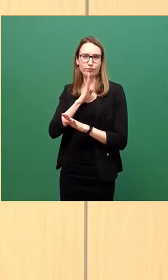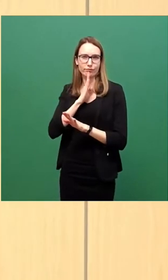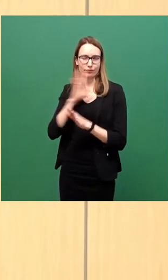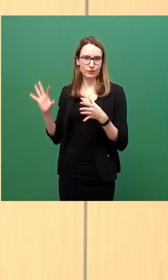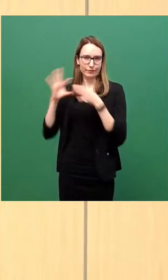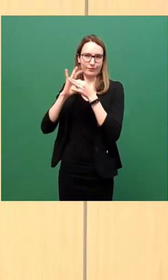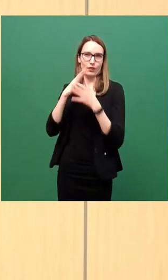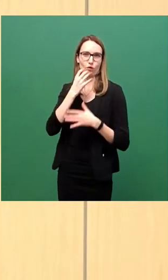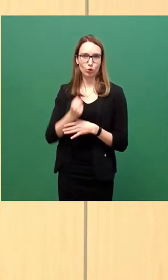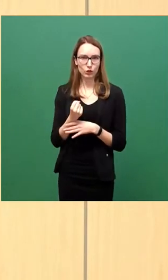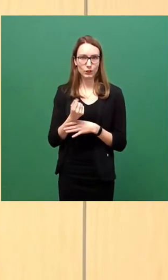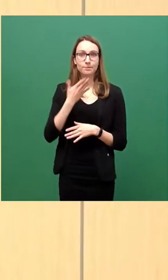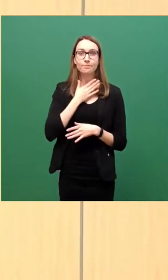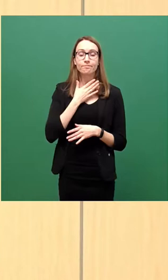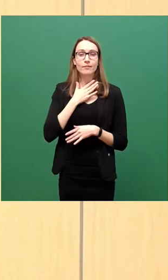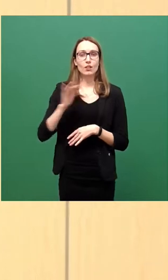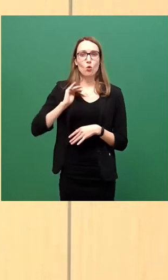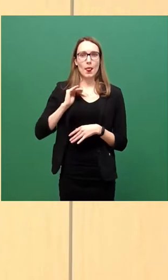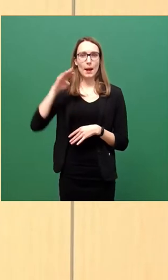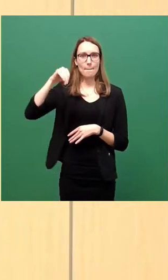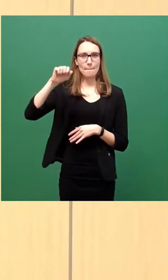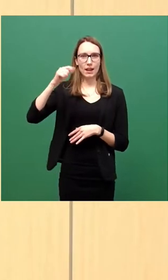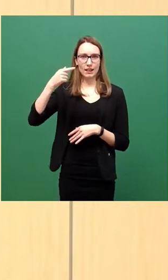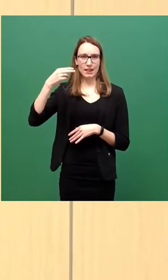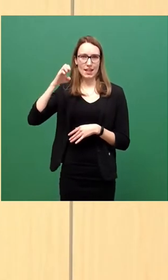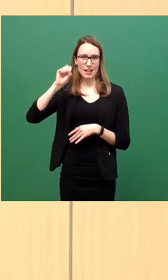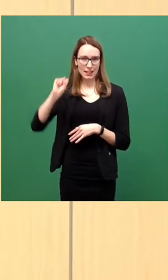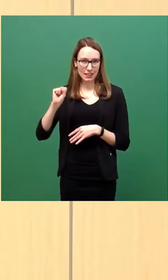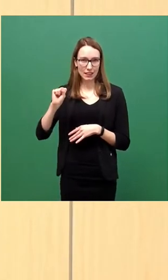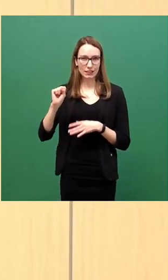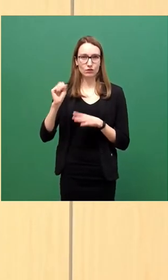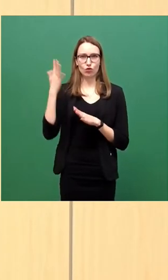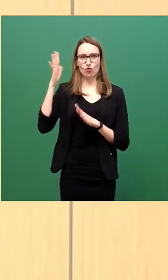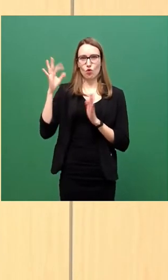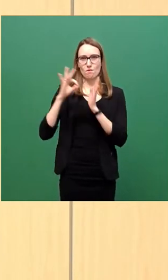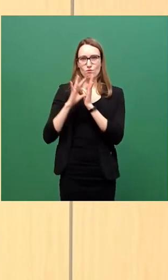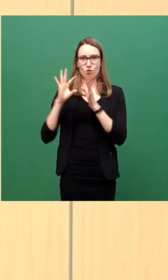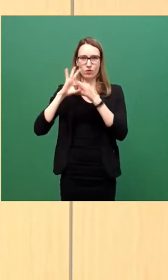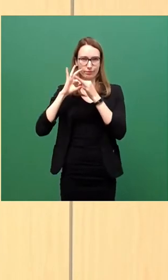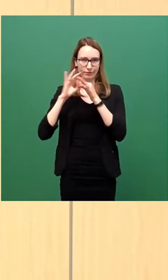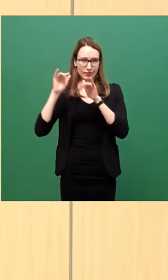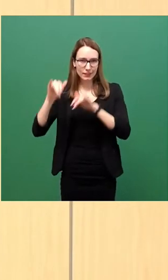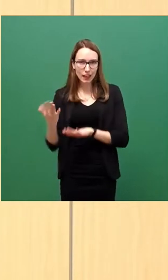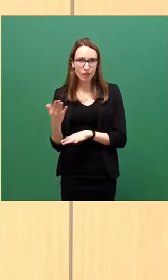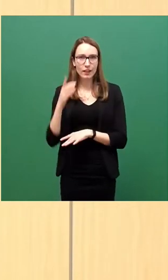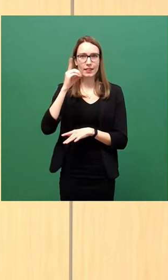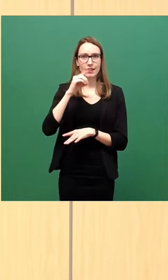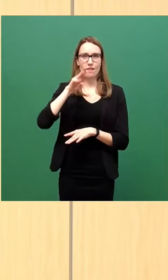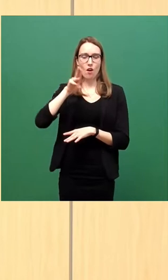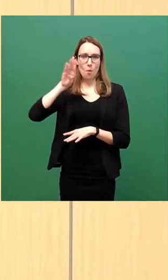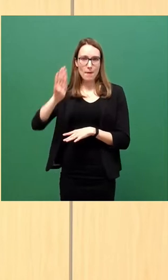Mein lieber Kollege Mattes, Sie haben es auf den Punkt gebracht und das ist eigentlich auch ein Thema. Wenn die DVB dieses Projekt aus